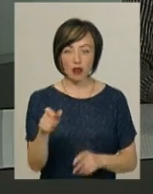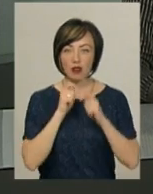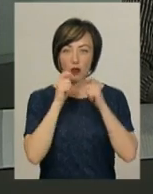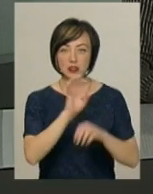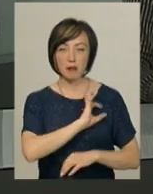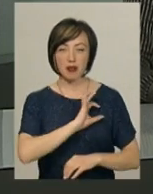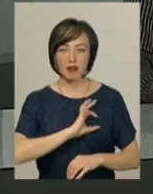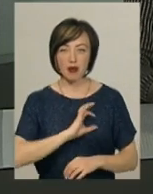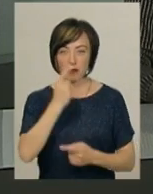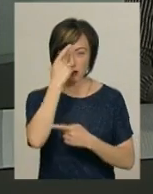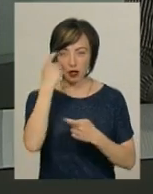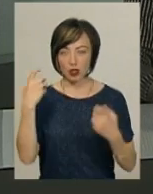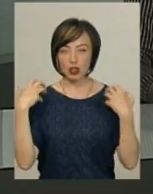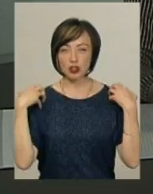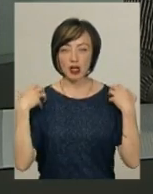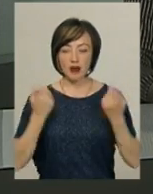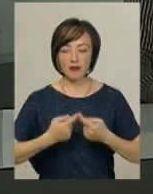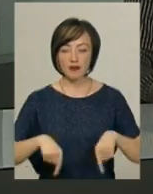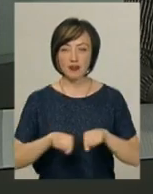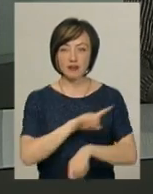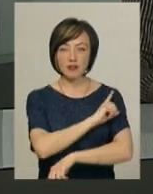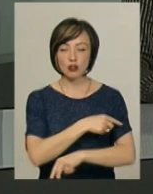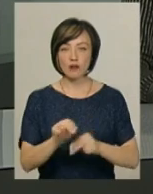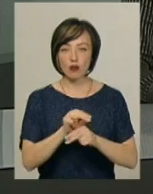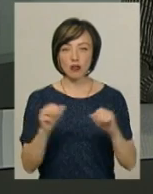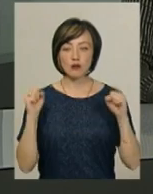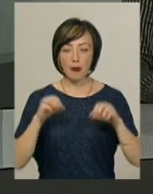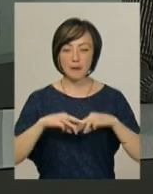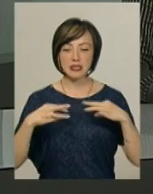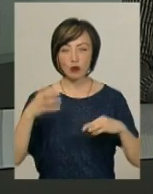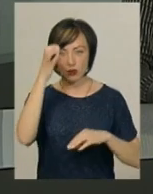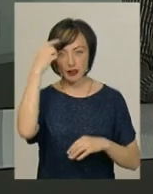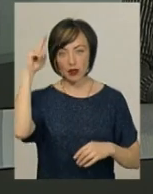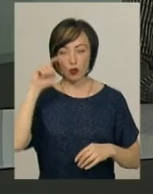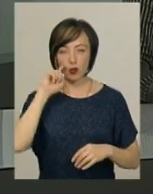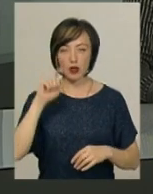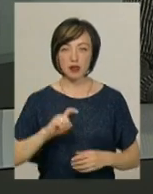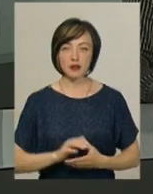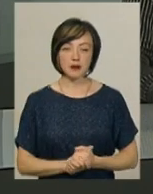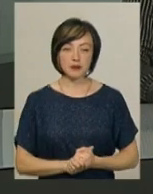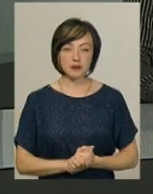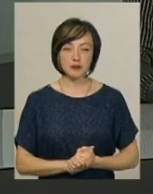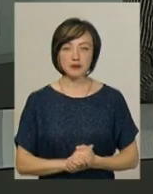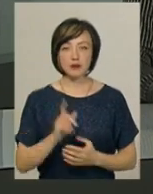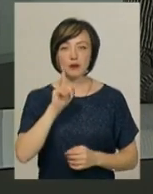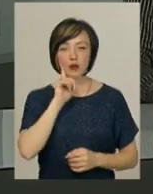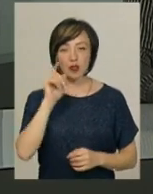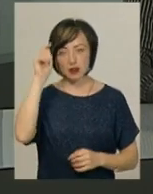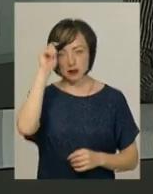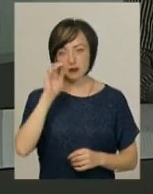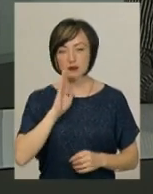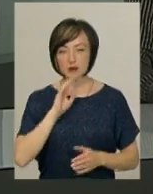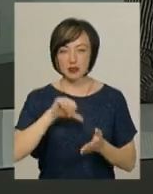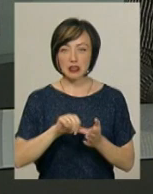обласного відділення філії Комітету з фізичного виховання та спорту Міністерства освіти і науки України Сергій Сніцер. Юнаки та дівчата